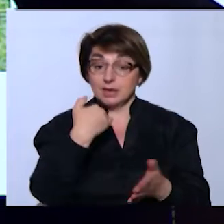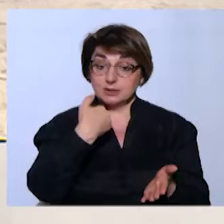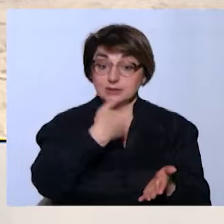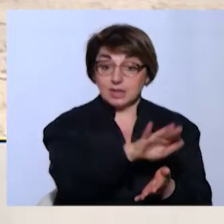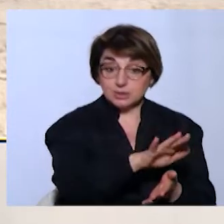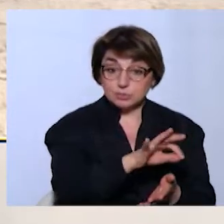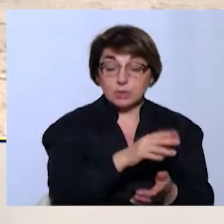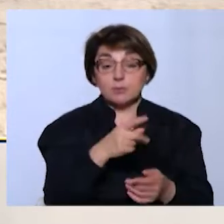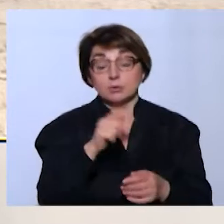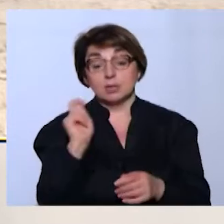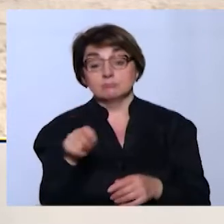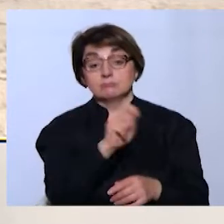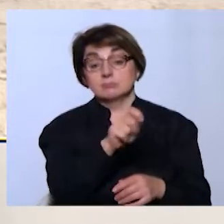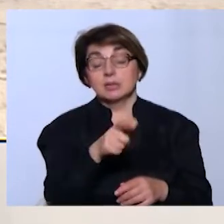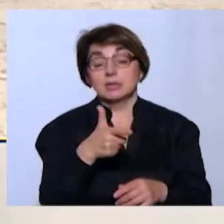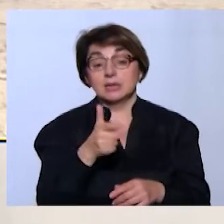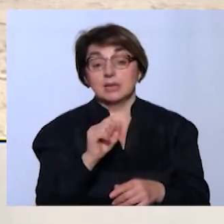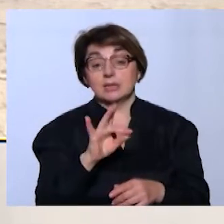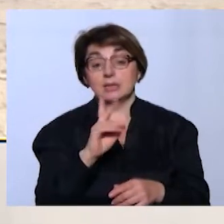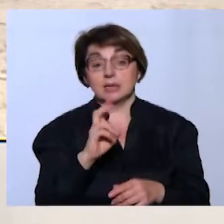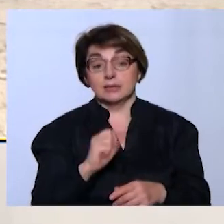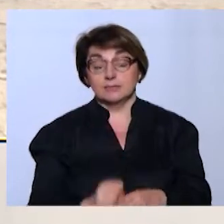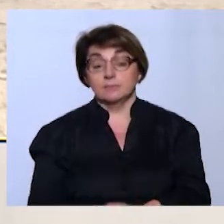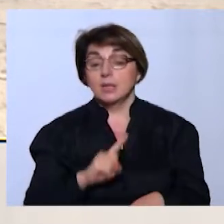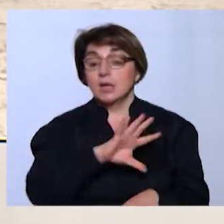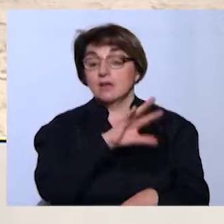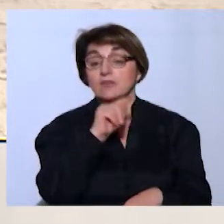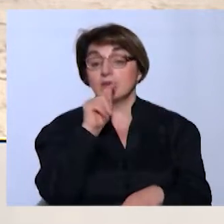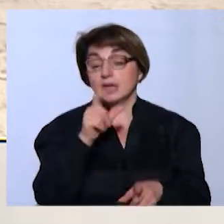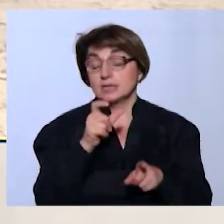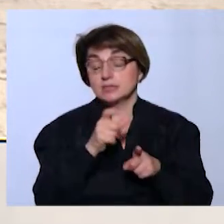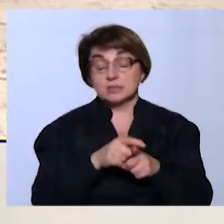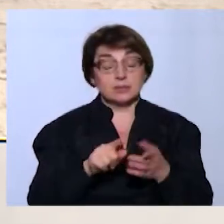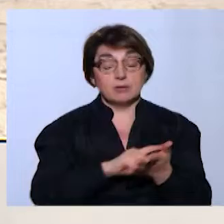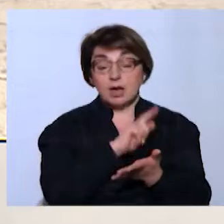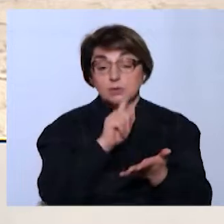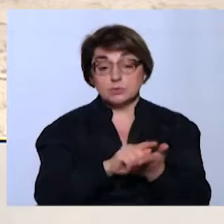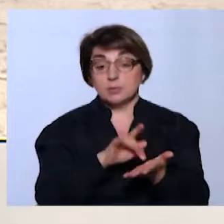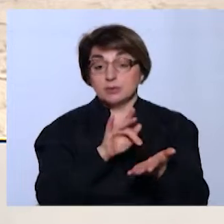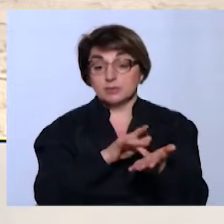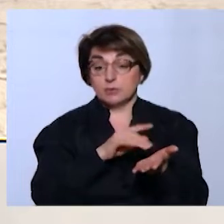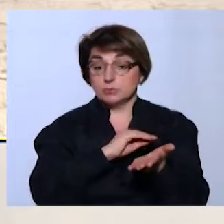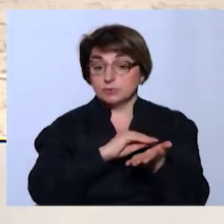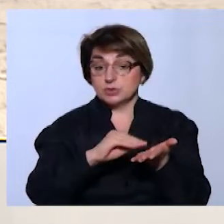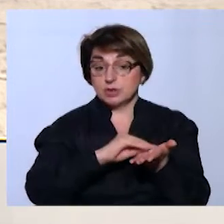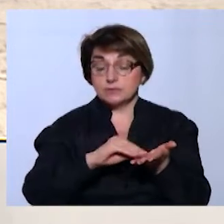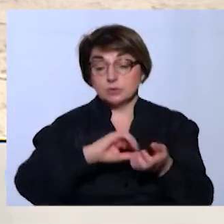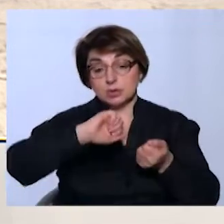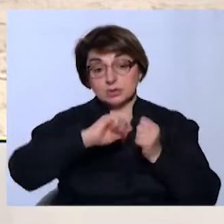გარეკა. ჩავიწერეთ ბავშვებო? ყველა ეს სიტყვა ჩავიწეროთ რვეულში და